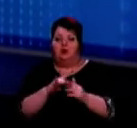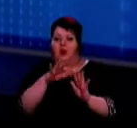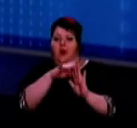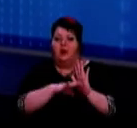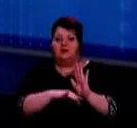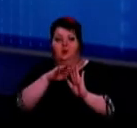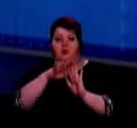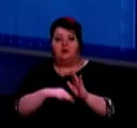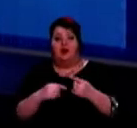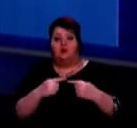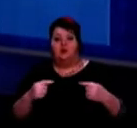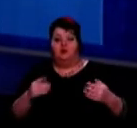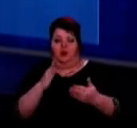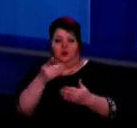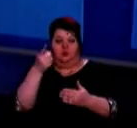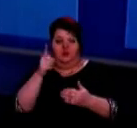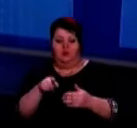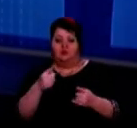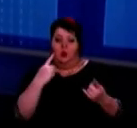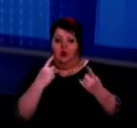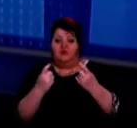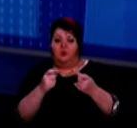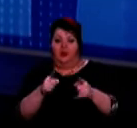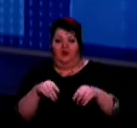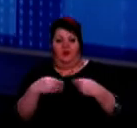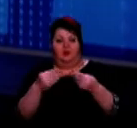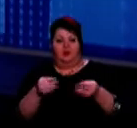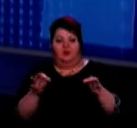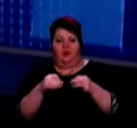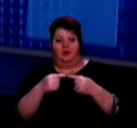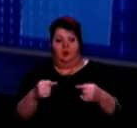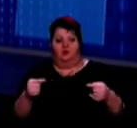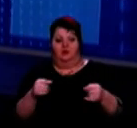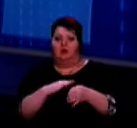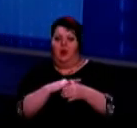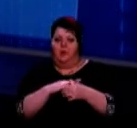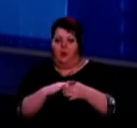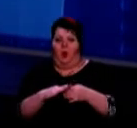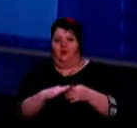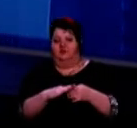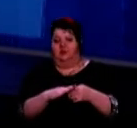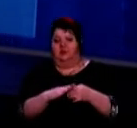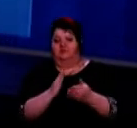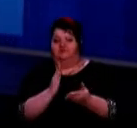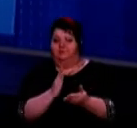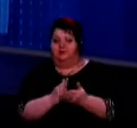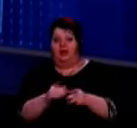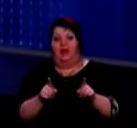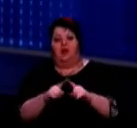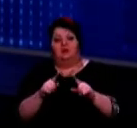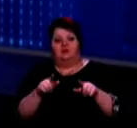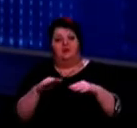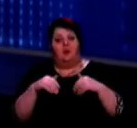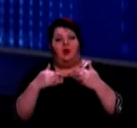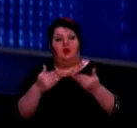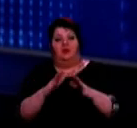товарів та будьте впевнені в тому, що інформація, яка вам надана про ці товари, надана в повній мірі. Також я би вам